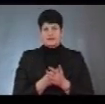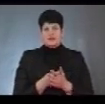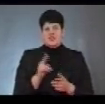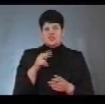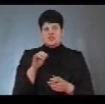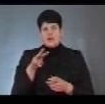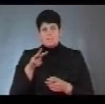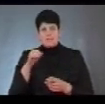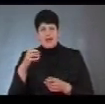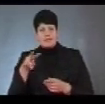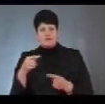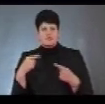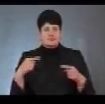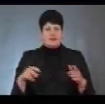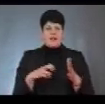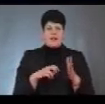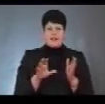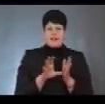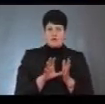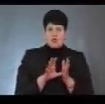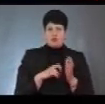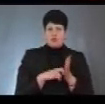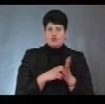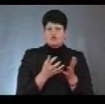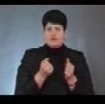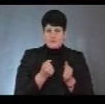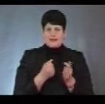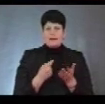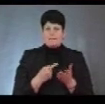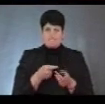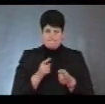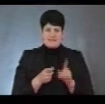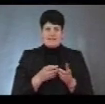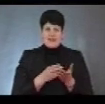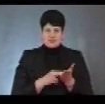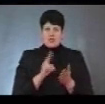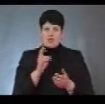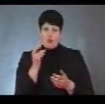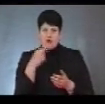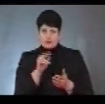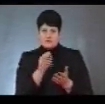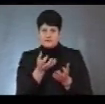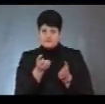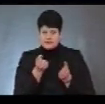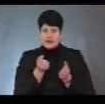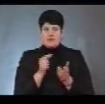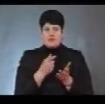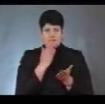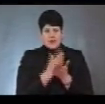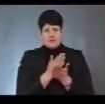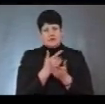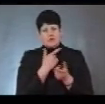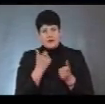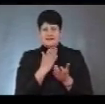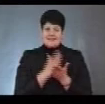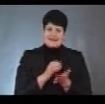іншу електронну пошту ви отримуєте код підтвердження. Вводячи код підтвердження, вам вже вибиває інформацію про те, чи ви